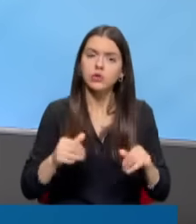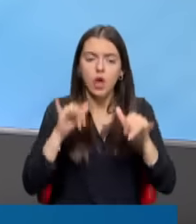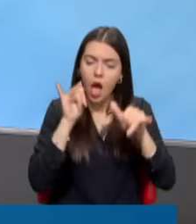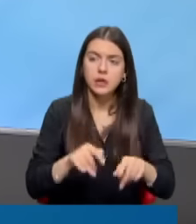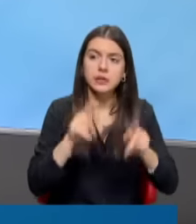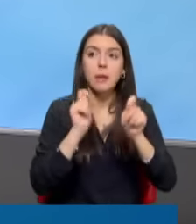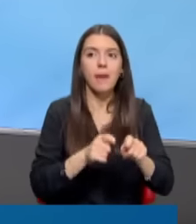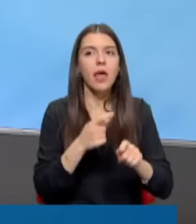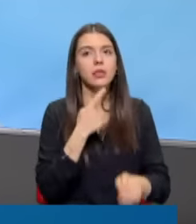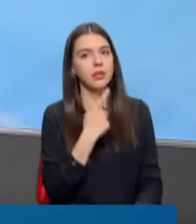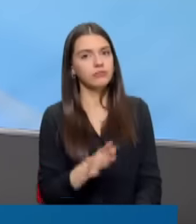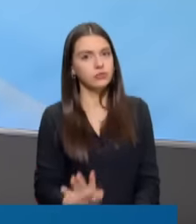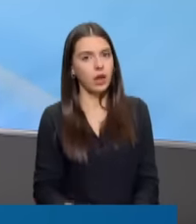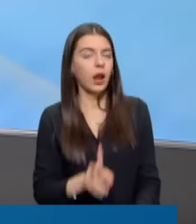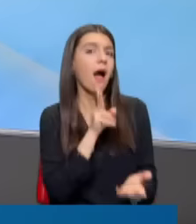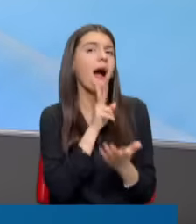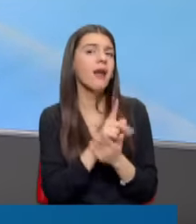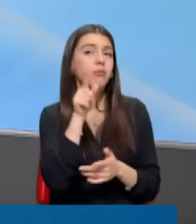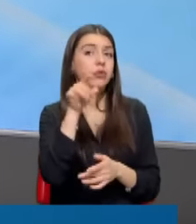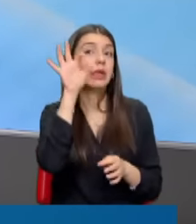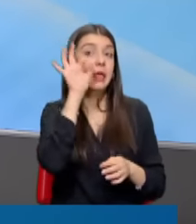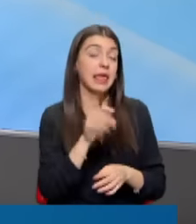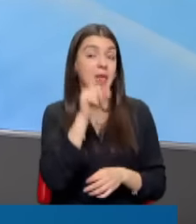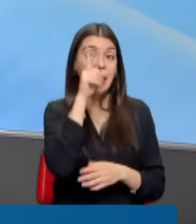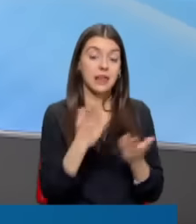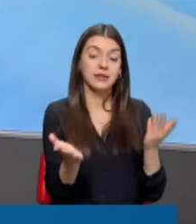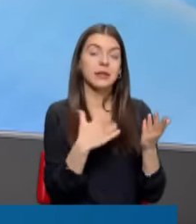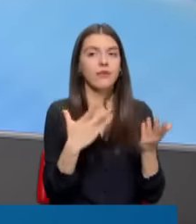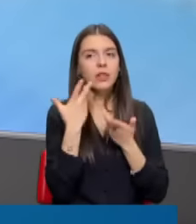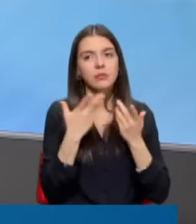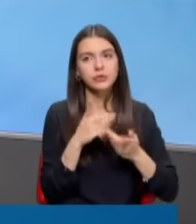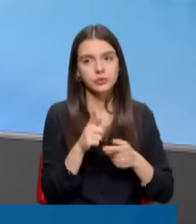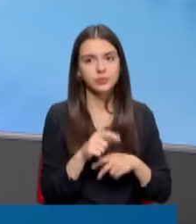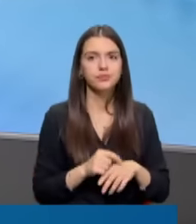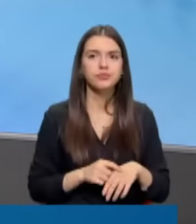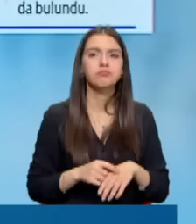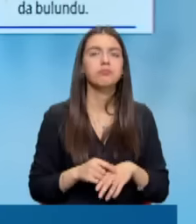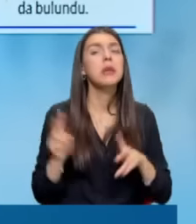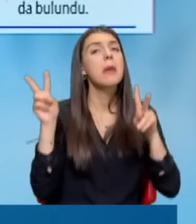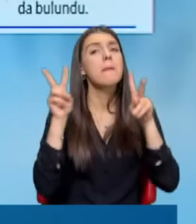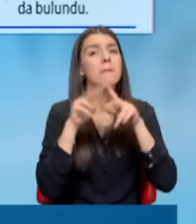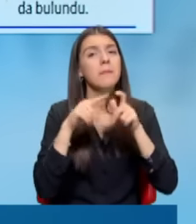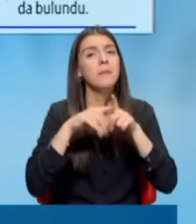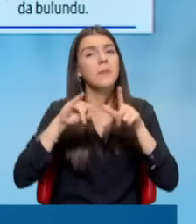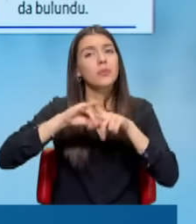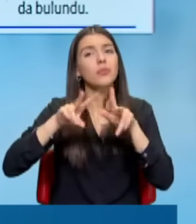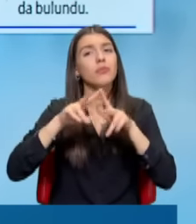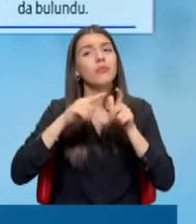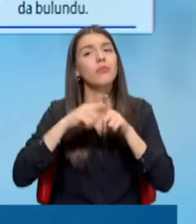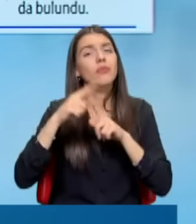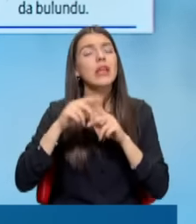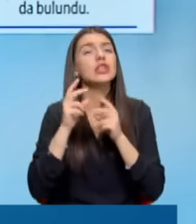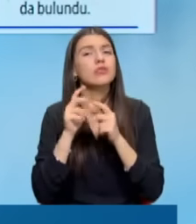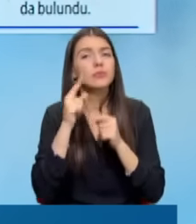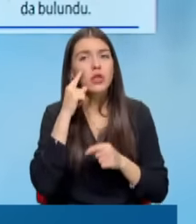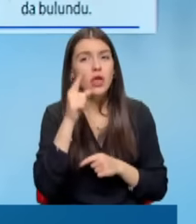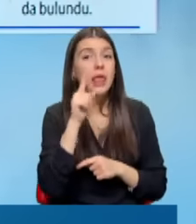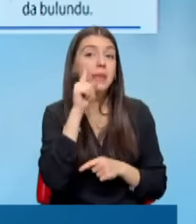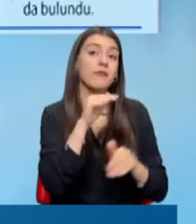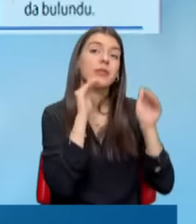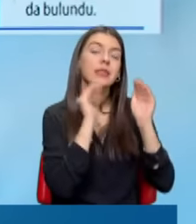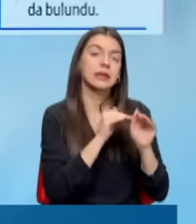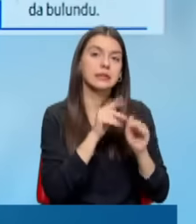yapardık demişler. Karar da bunu ilk sayfadan aktarmış. Şimşek'in programına IMF'den destek. Enflasyon kur